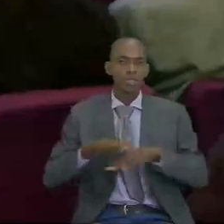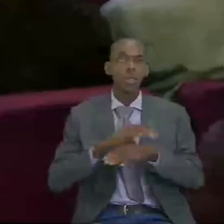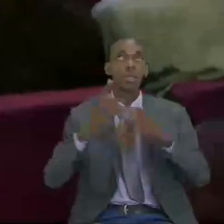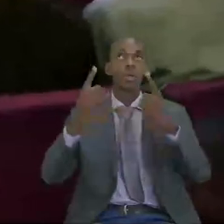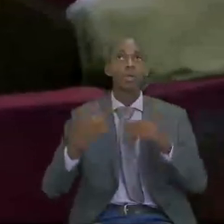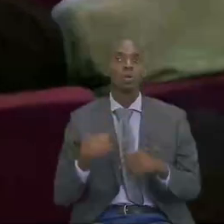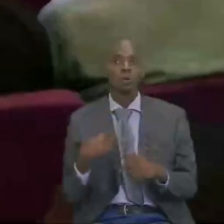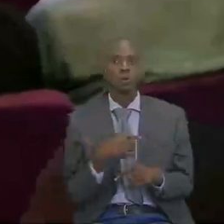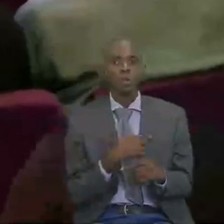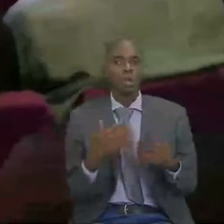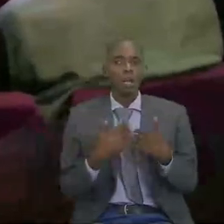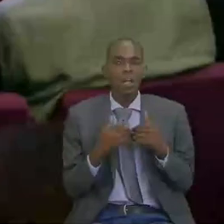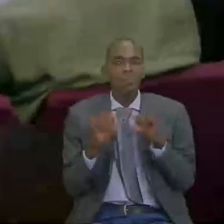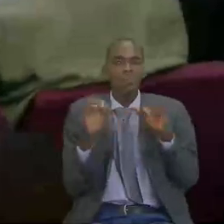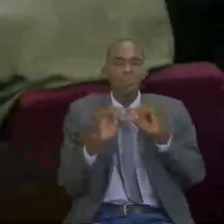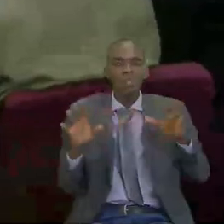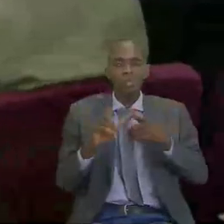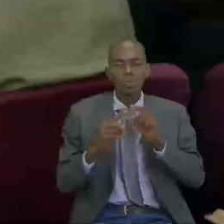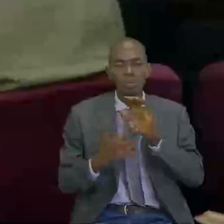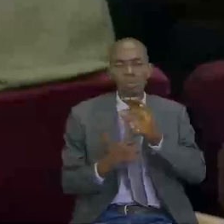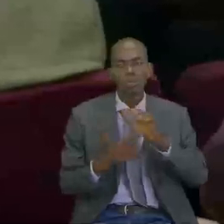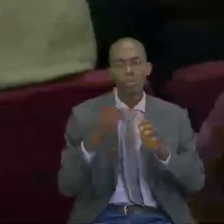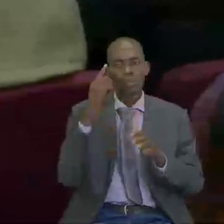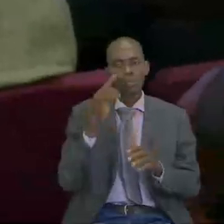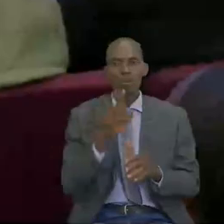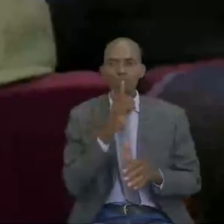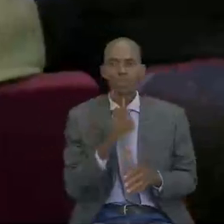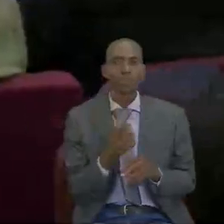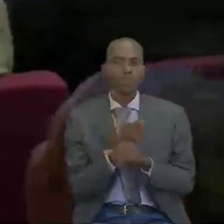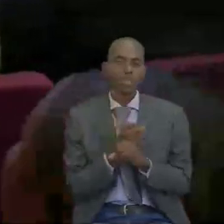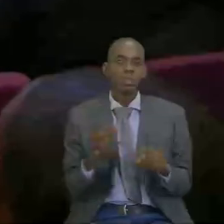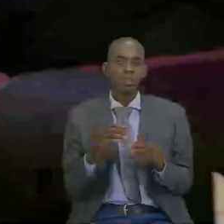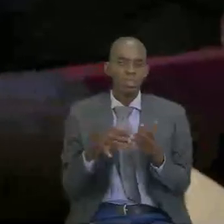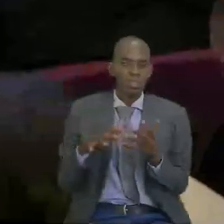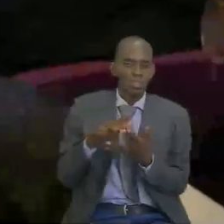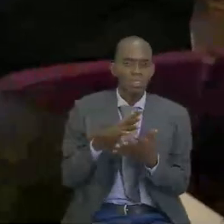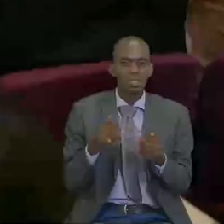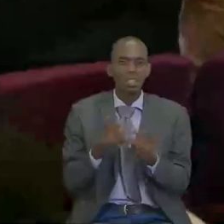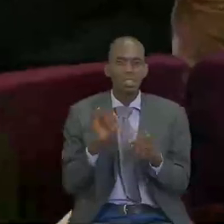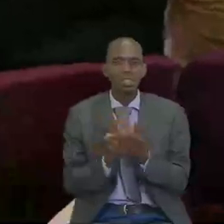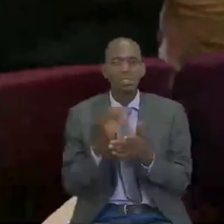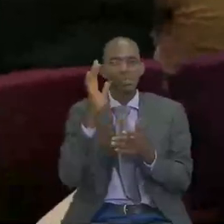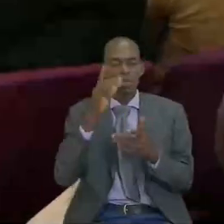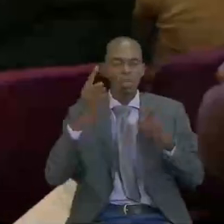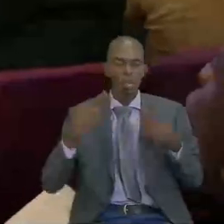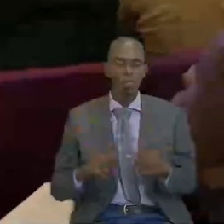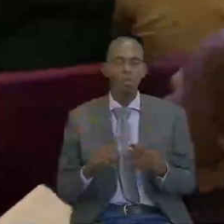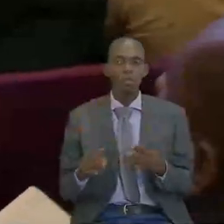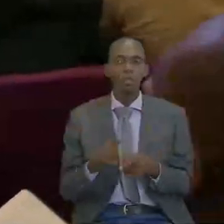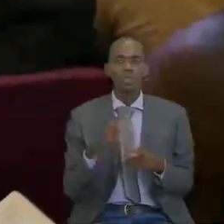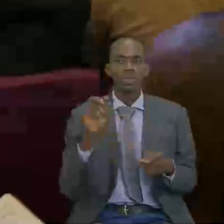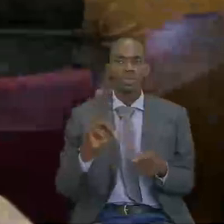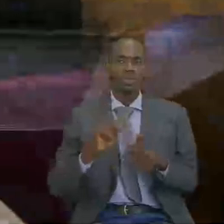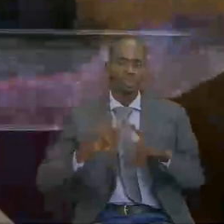montrer pour le véritable salut. C'est pourquoi ces choses leur arriveront. Nous devons nous mettre à